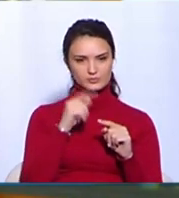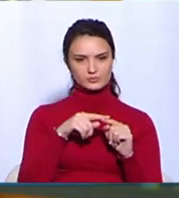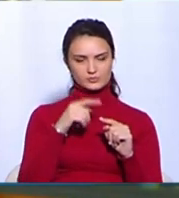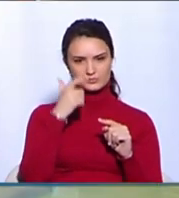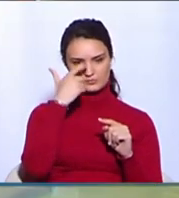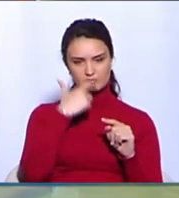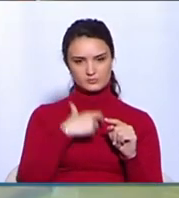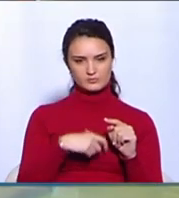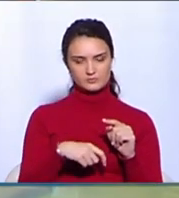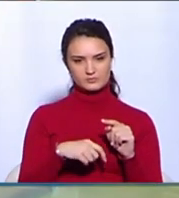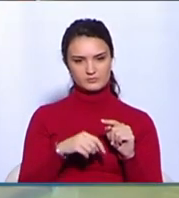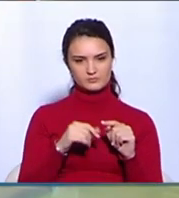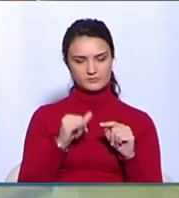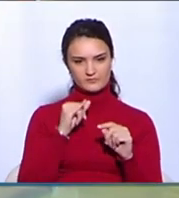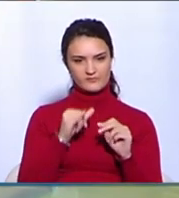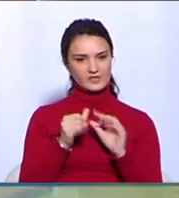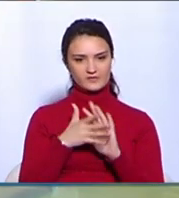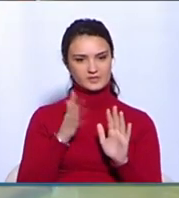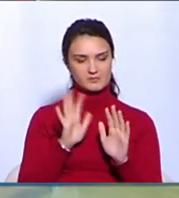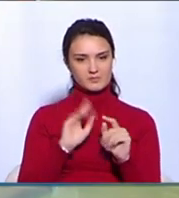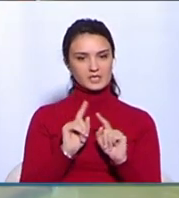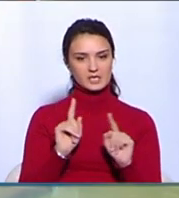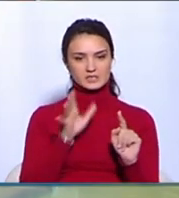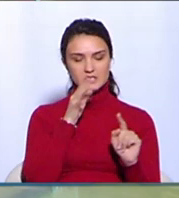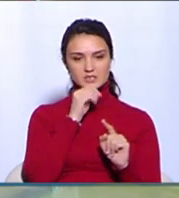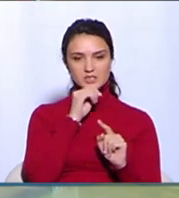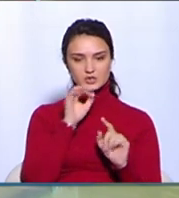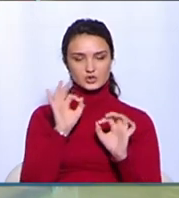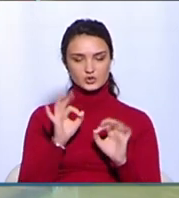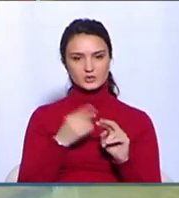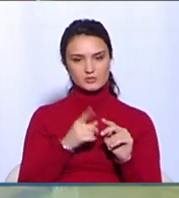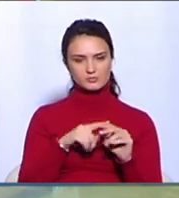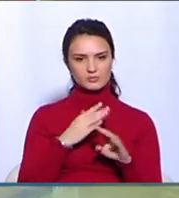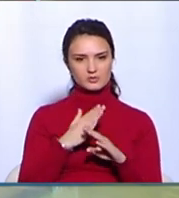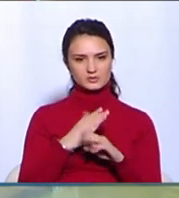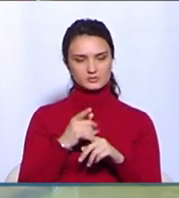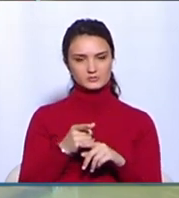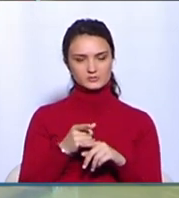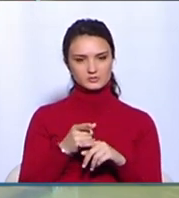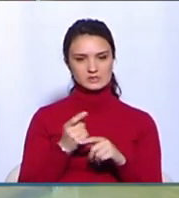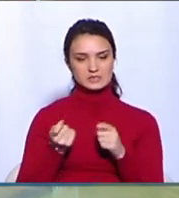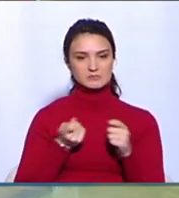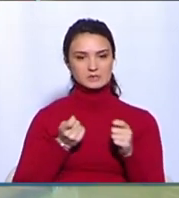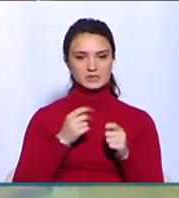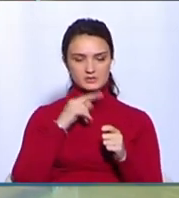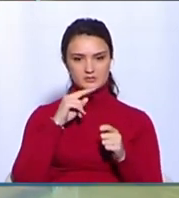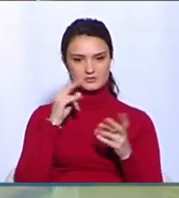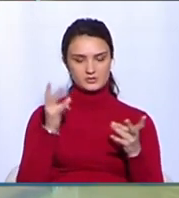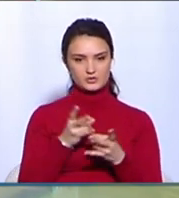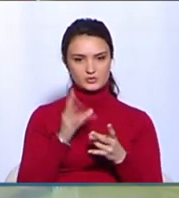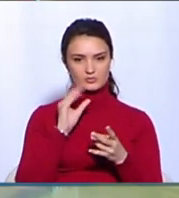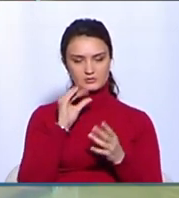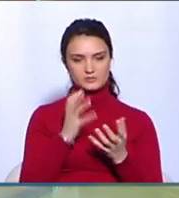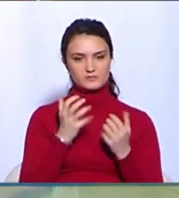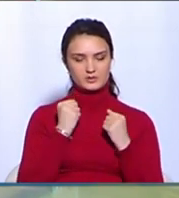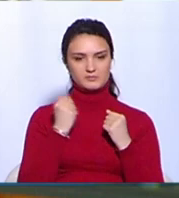მორალურ კატეგორიებს ვერ ცნობს გარკვეულ ასაკში და სწორედ ამიტომ არის სიფრთხილე საჭირო, როდესაც